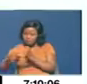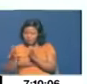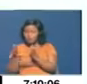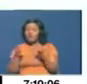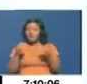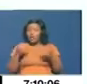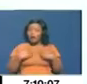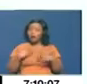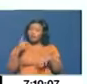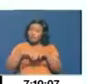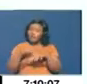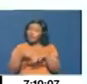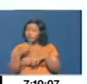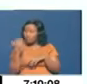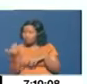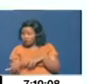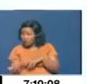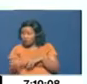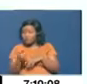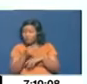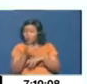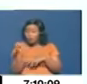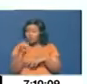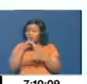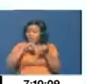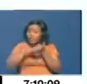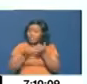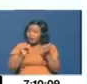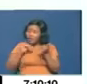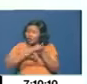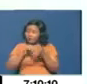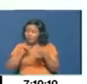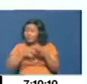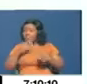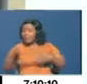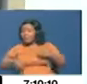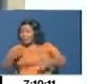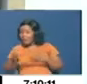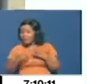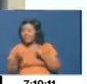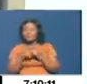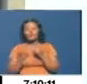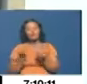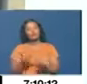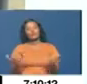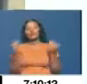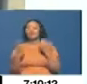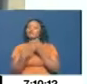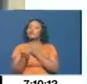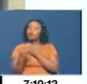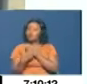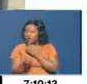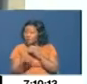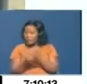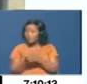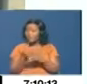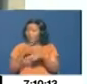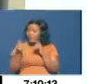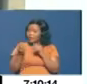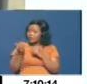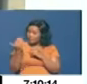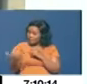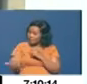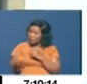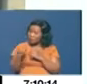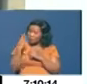nyinyi wenyewe wanandoa mkiwa na furaha zaidi, hata hawa watoto pale chini watafurahika. Mtoto ambaye anaishi kwa maisha mazuri ni